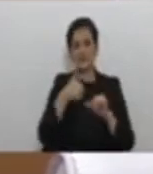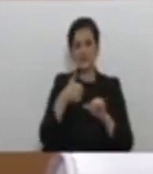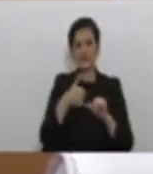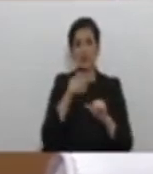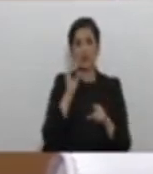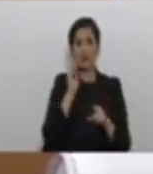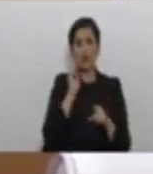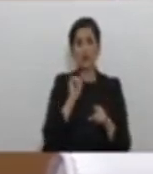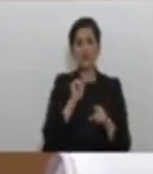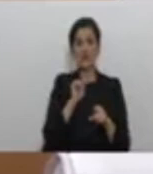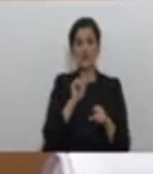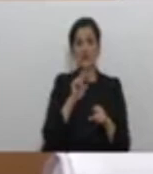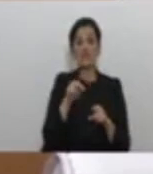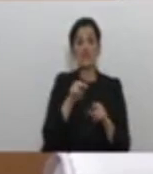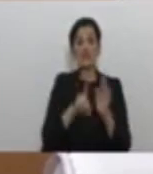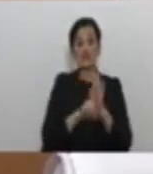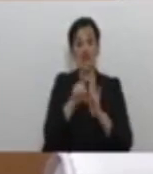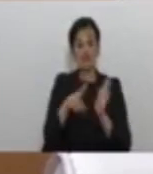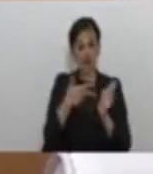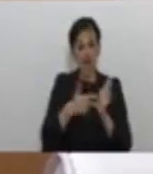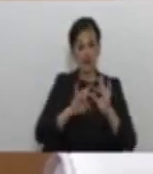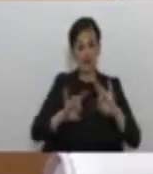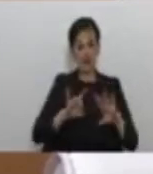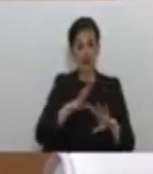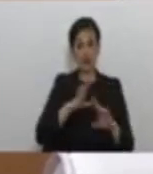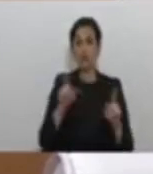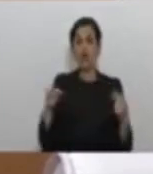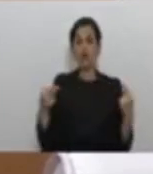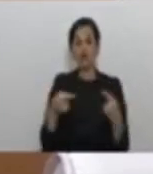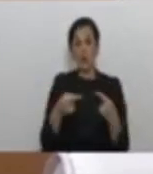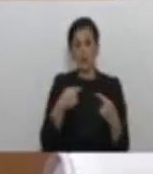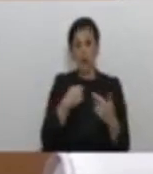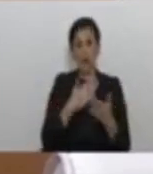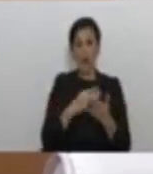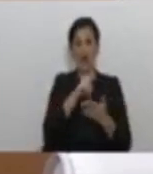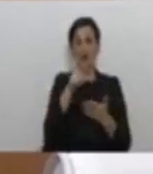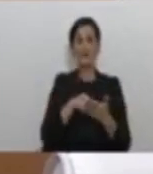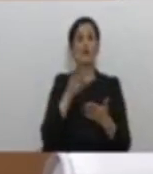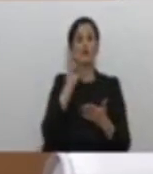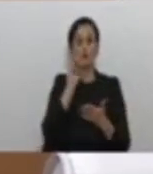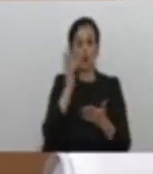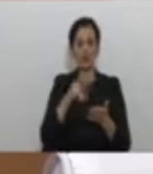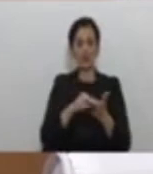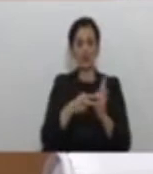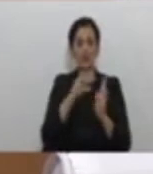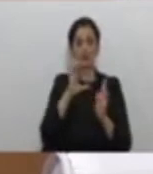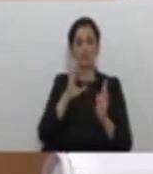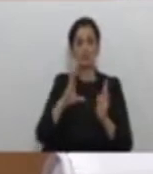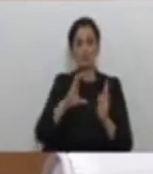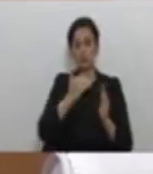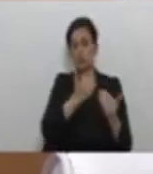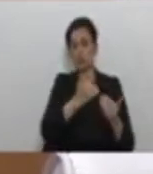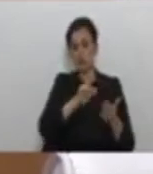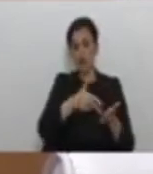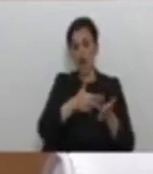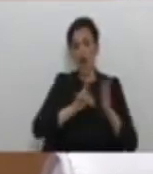როდესაც ივლისის დასაწყისში იყო ეს ანგარიში. შესაბამისად, მე მაქვს კითხვა, როდის გეგმავთ, რომ სუსის ანგარიში, ის